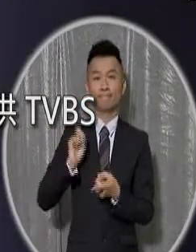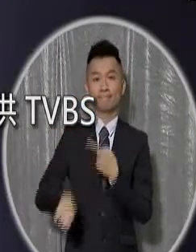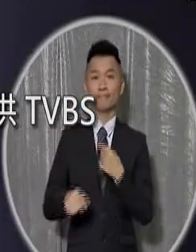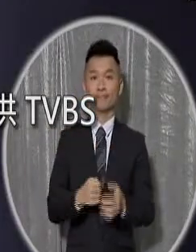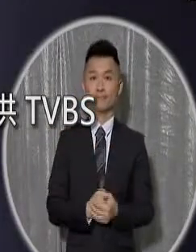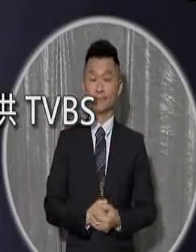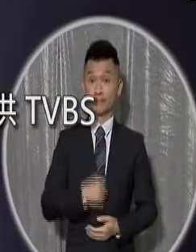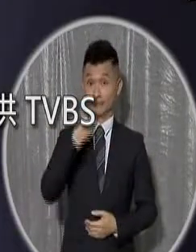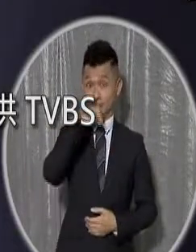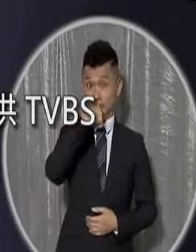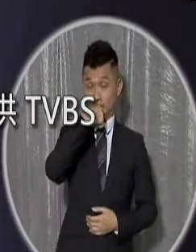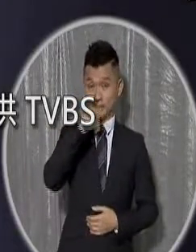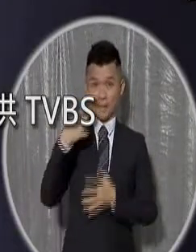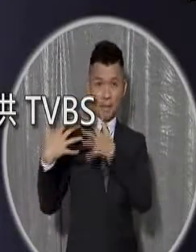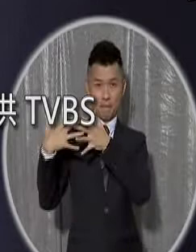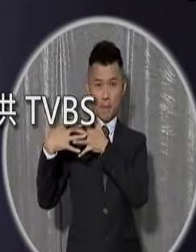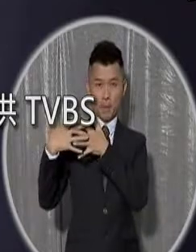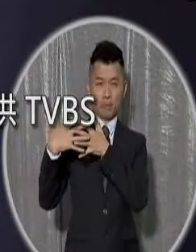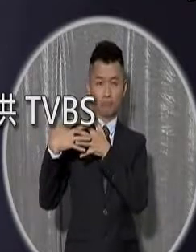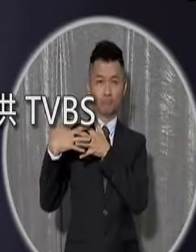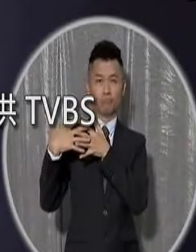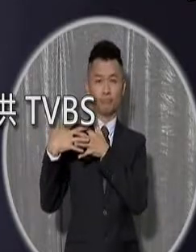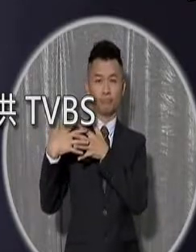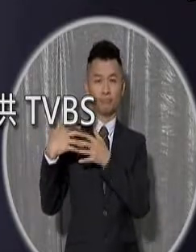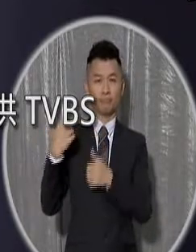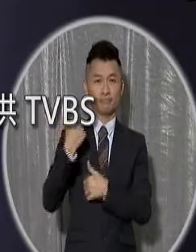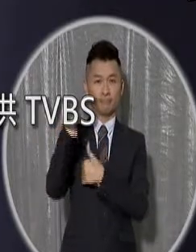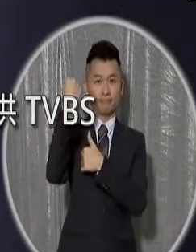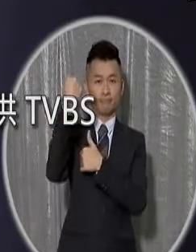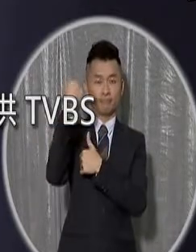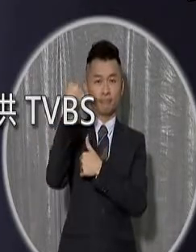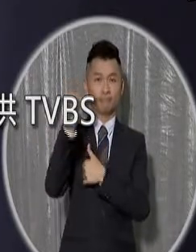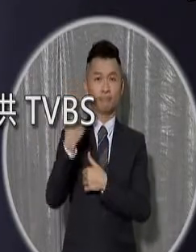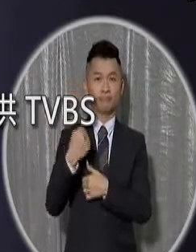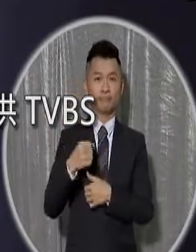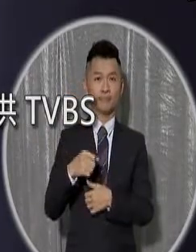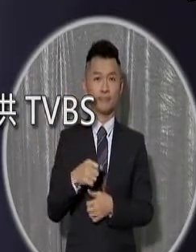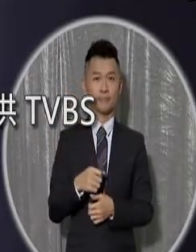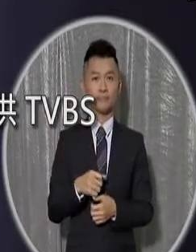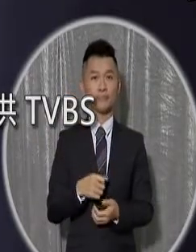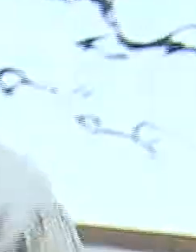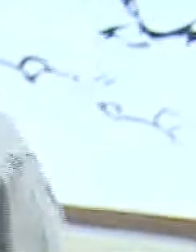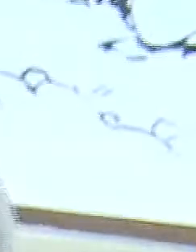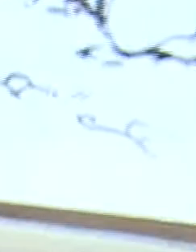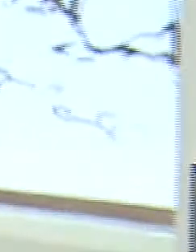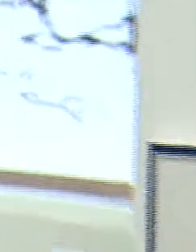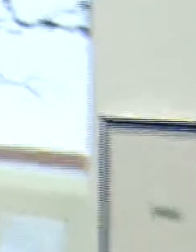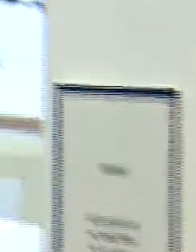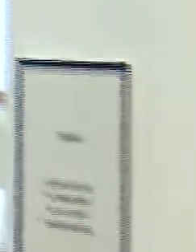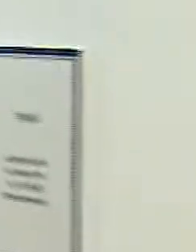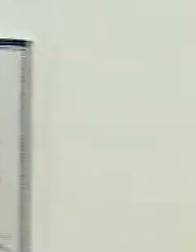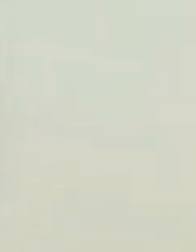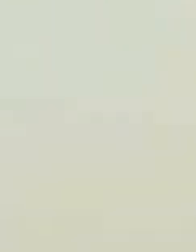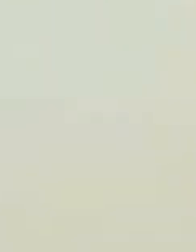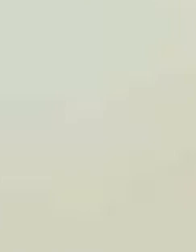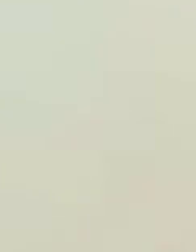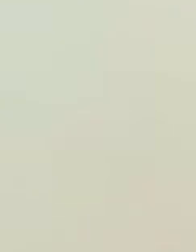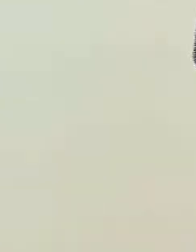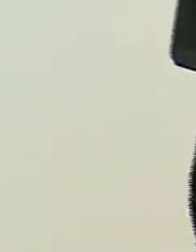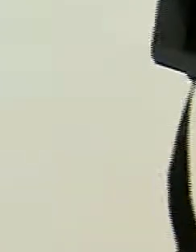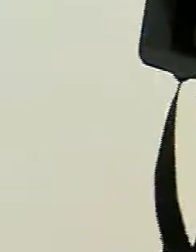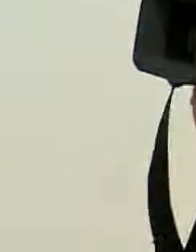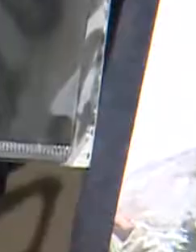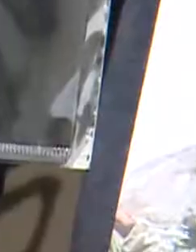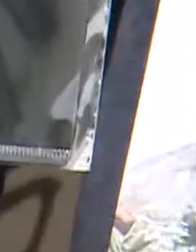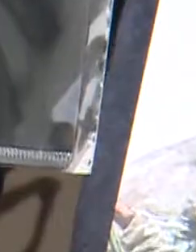后还拿出他自制的手板，说他自己是郑长伦。对于自己的表现，朱立伦说炮火大多都是在